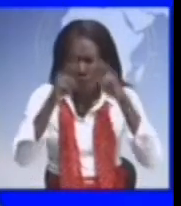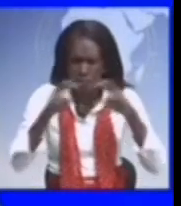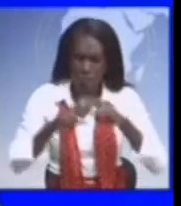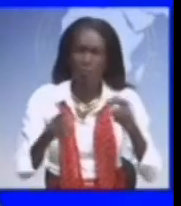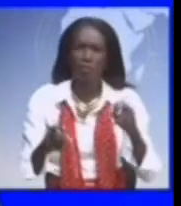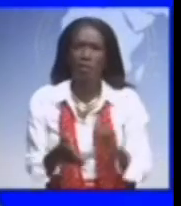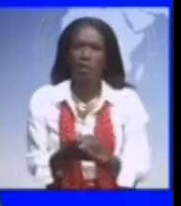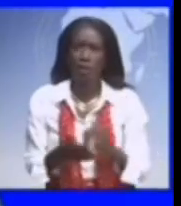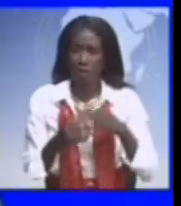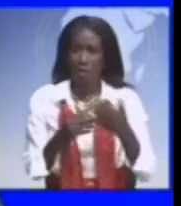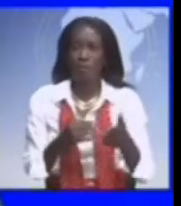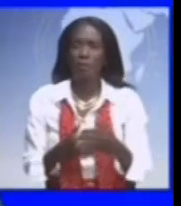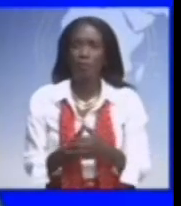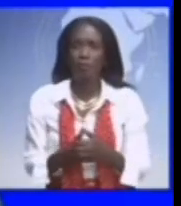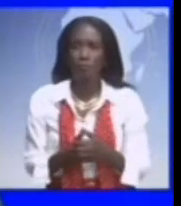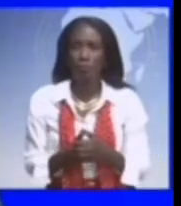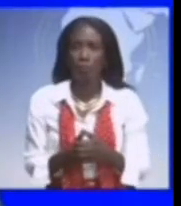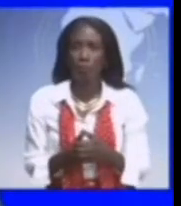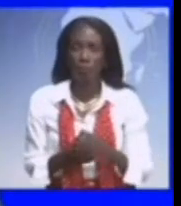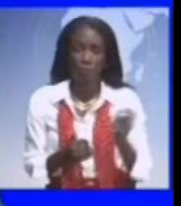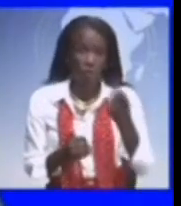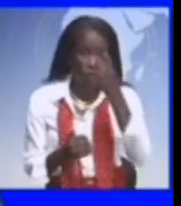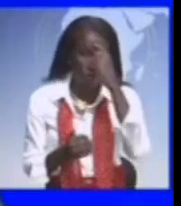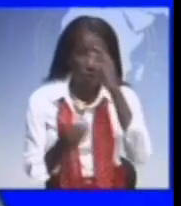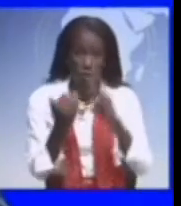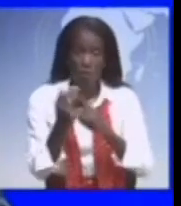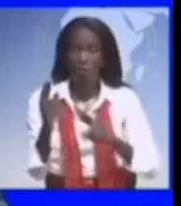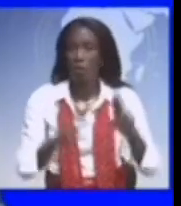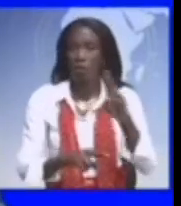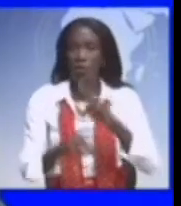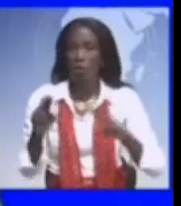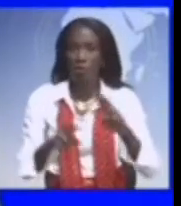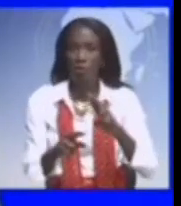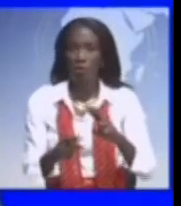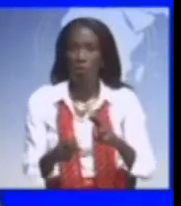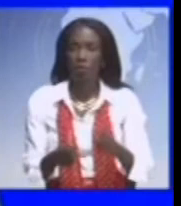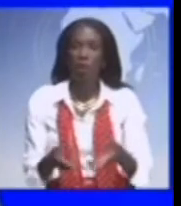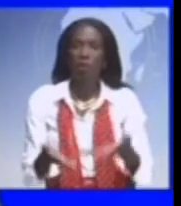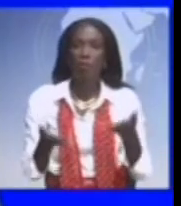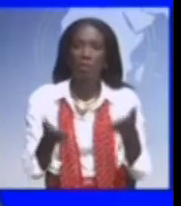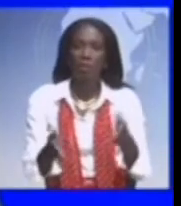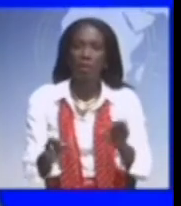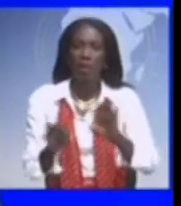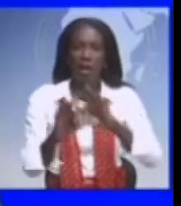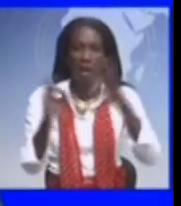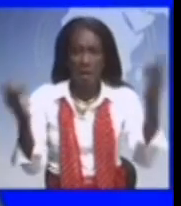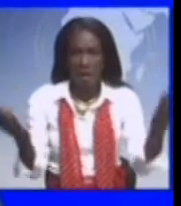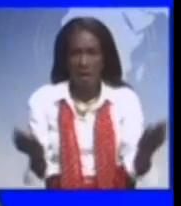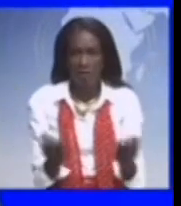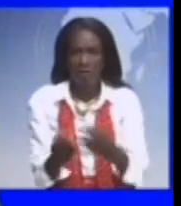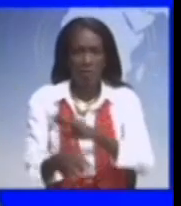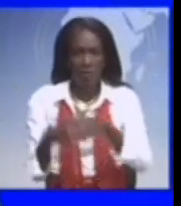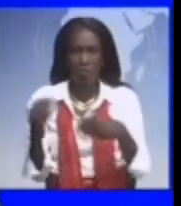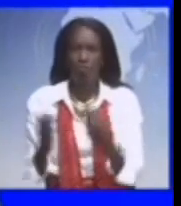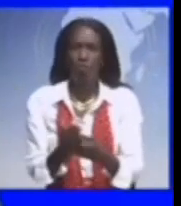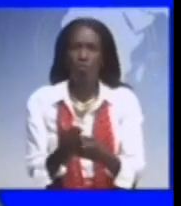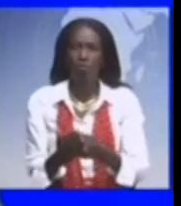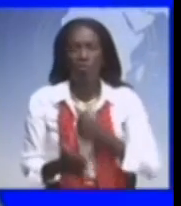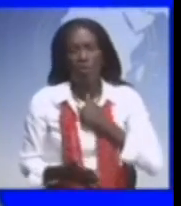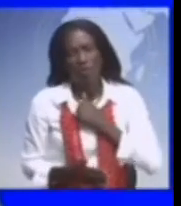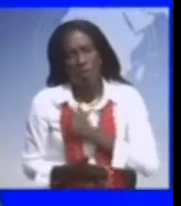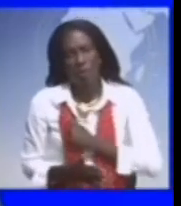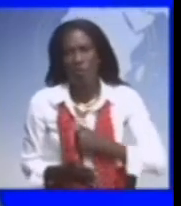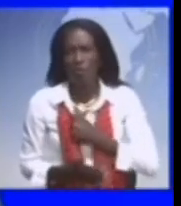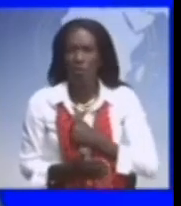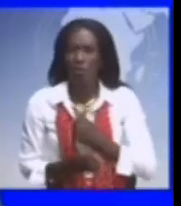nationale. Le gouvernement de la République présente aux familles éplorées ses condoléances les plus attristées et